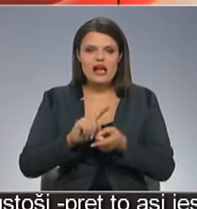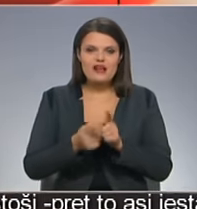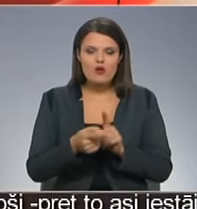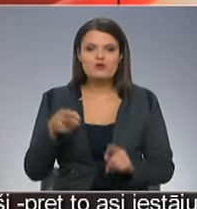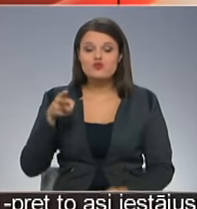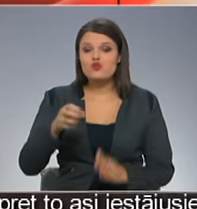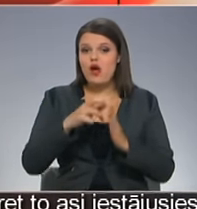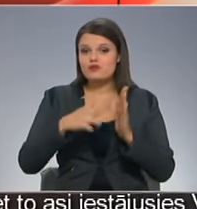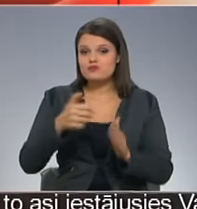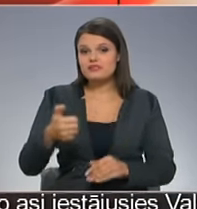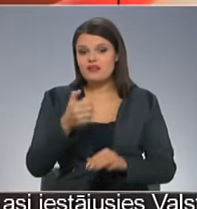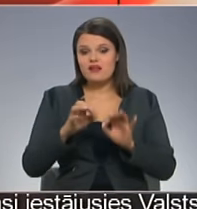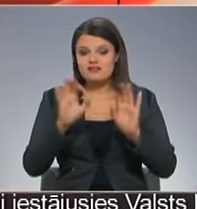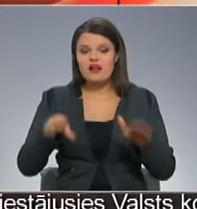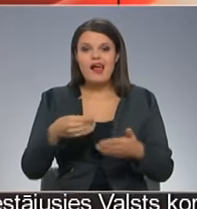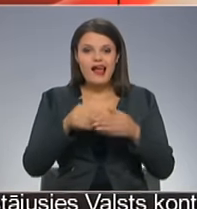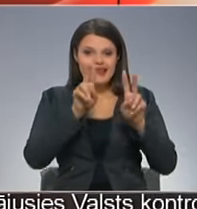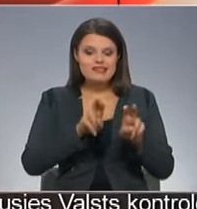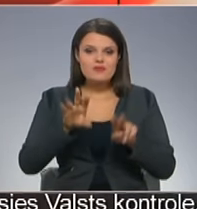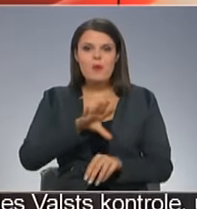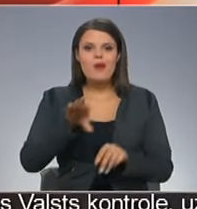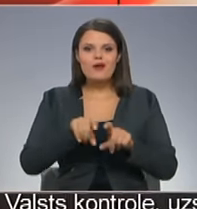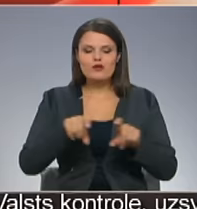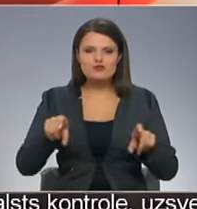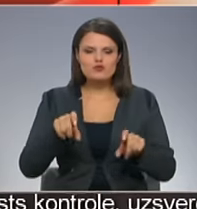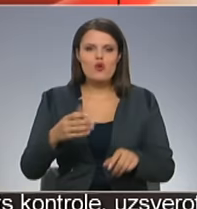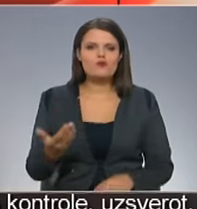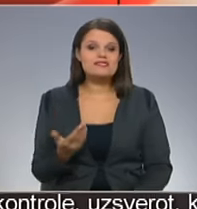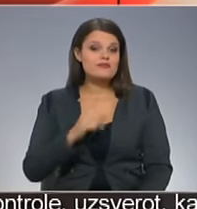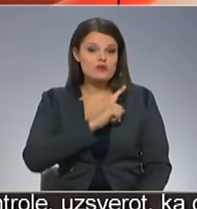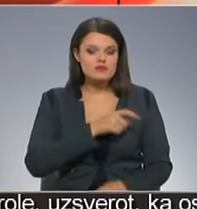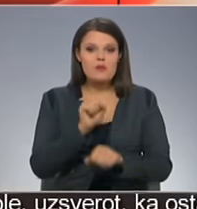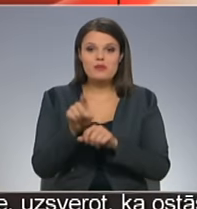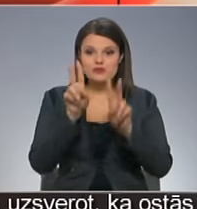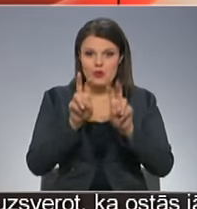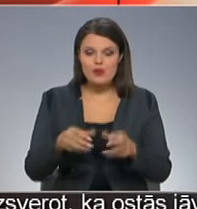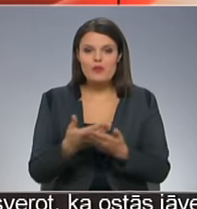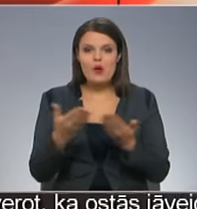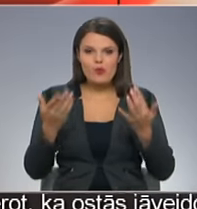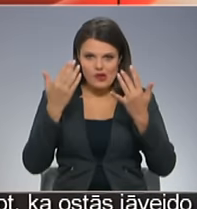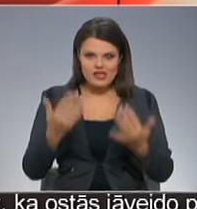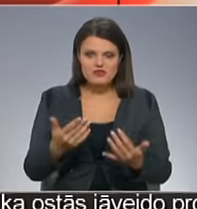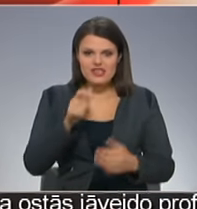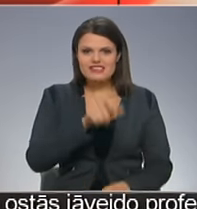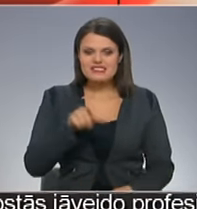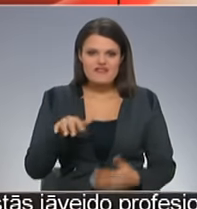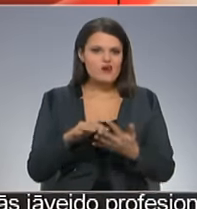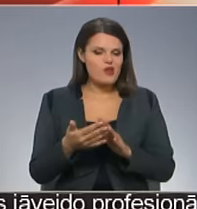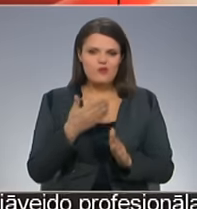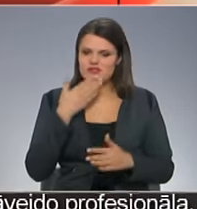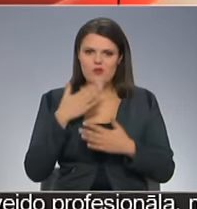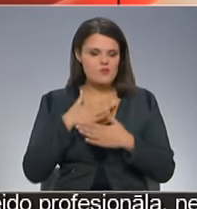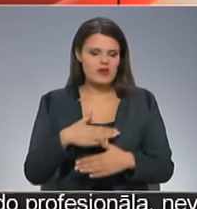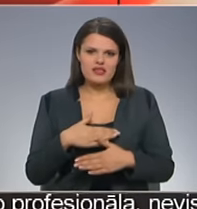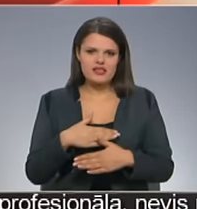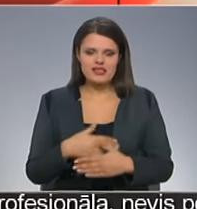Gada. Lai izvērtētu pārējo skolu dzīvotspēju, tika pasūtīts pētījums, kura rezultāti cilvēkiem laukos nepavisam nav